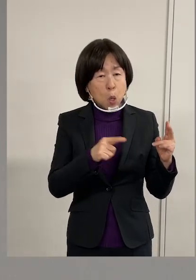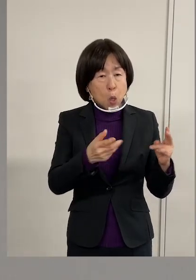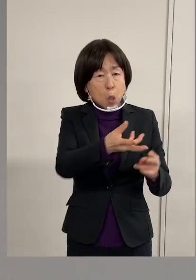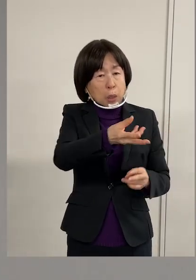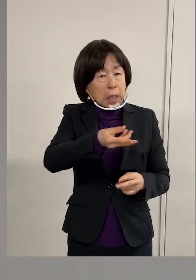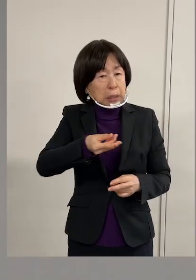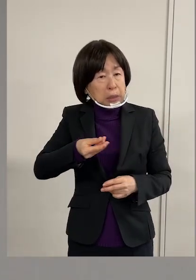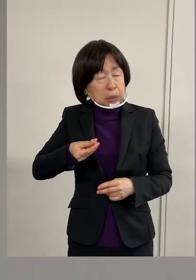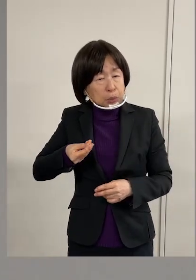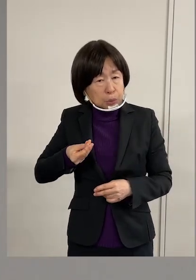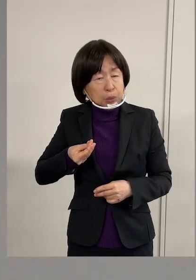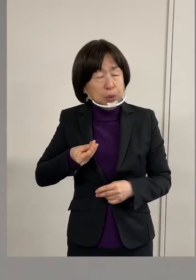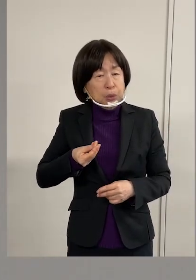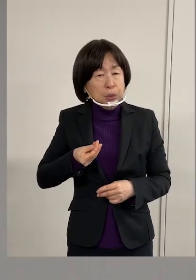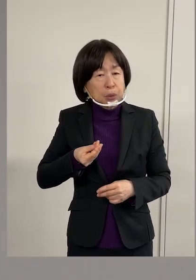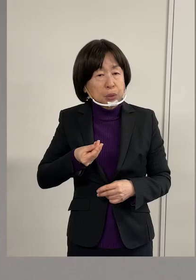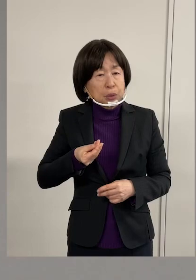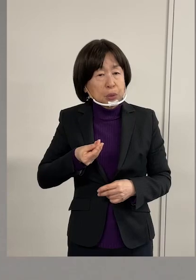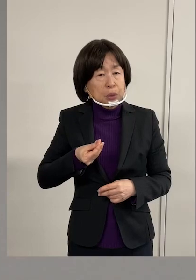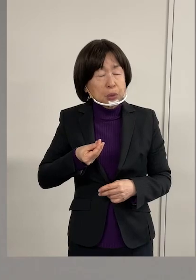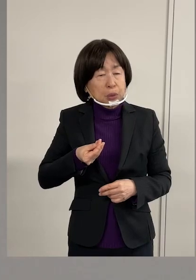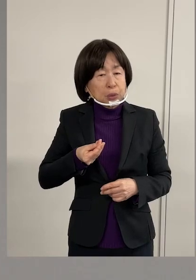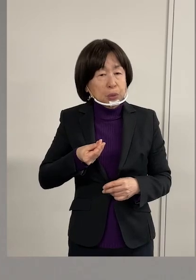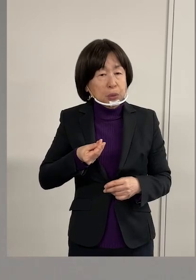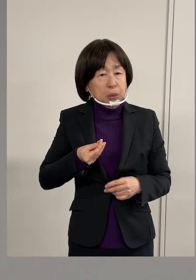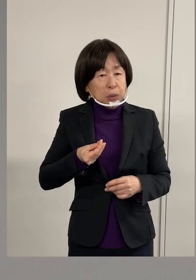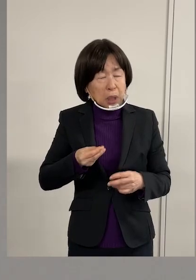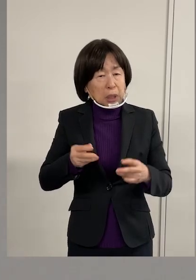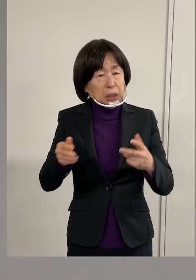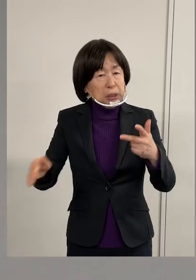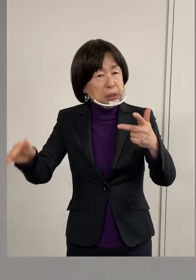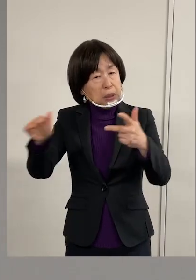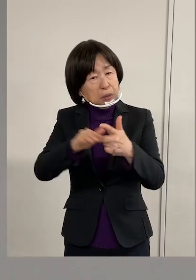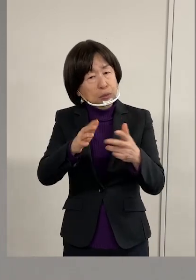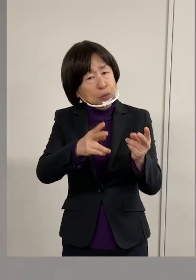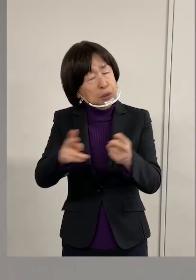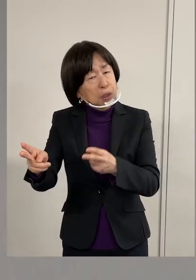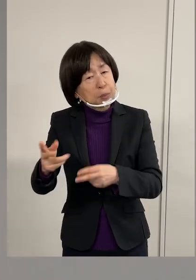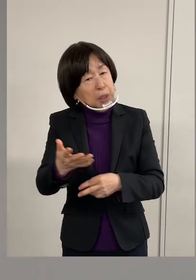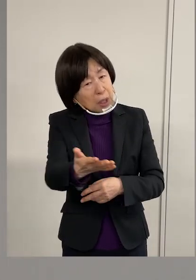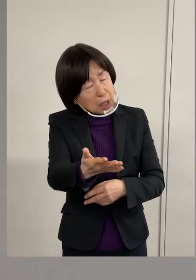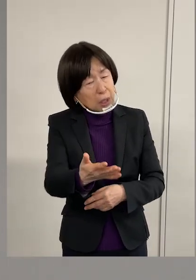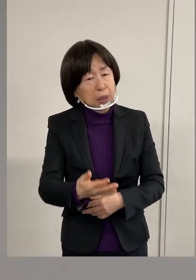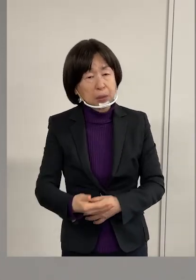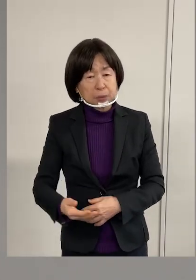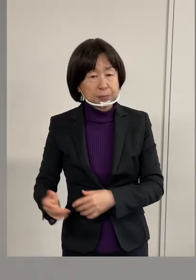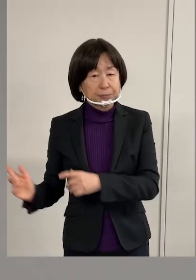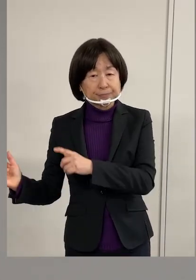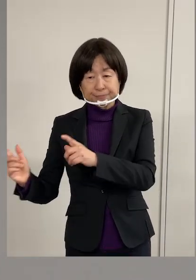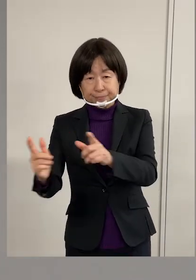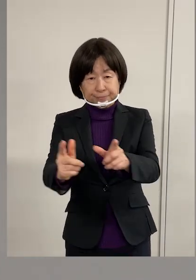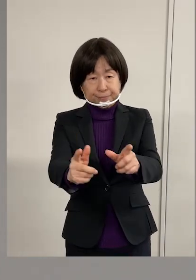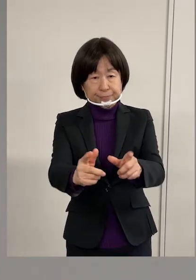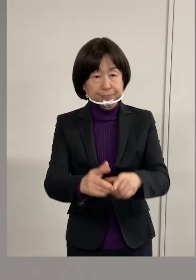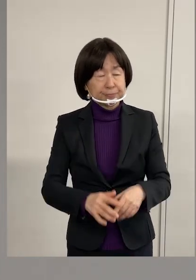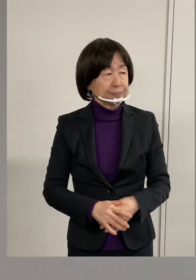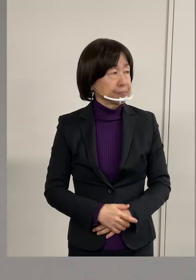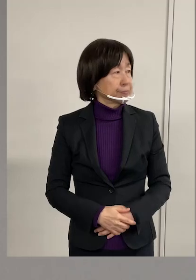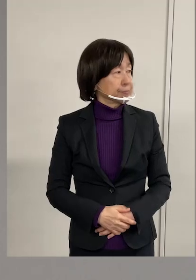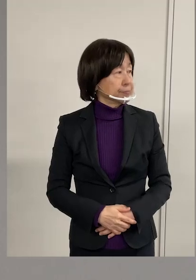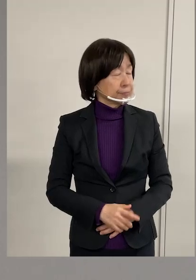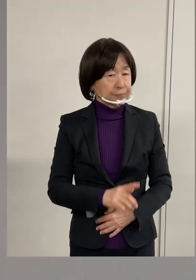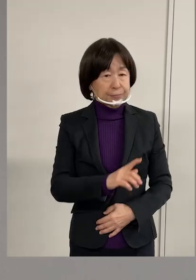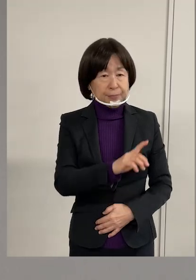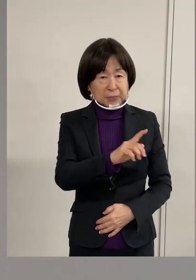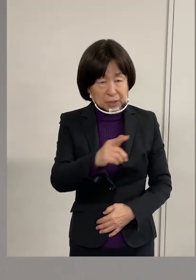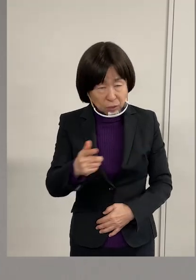形での何らかのその施設の整備ということになるんですか？ そうですね。会社によっていろいろ意見は異